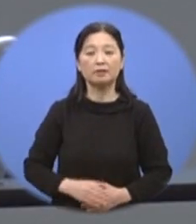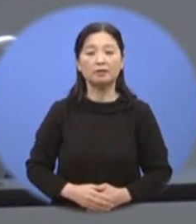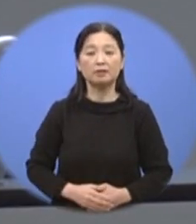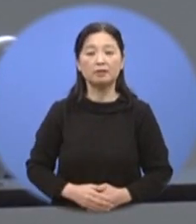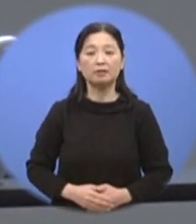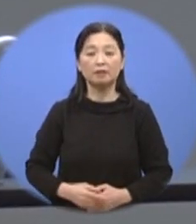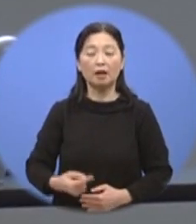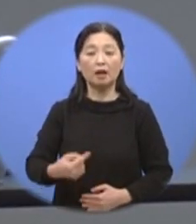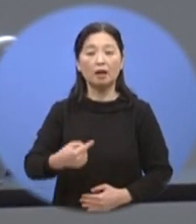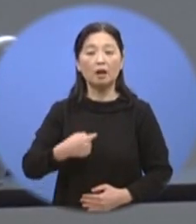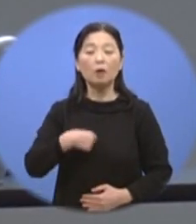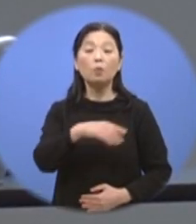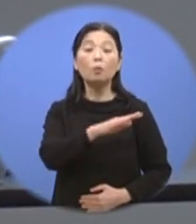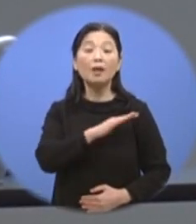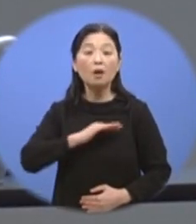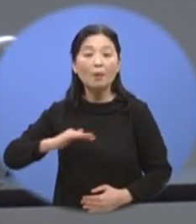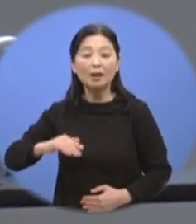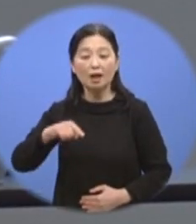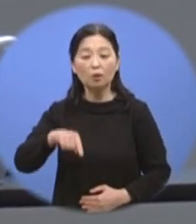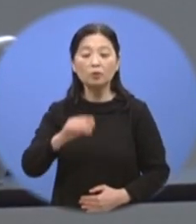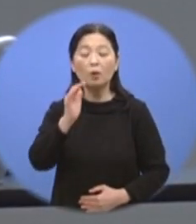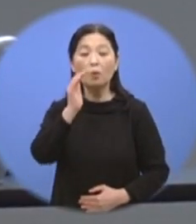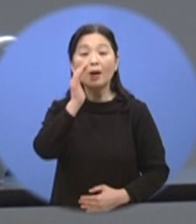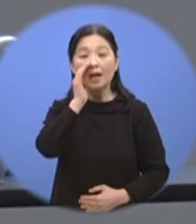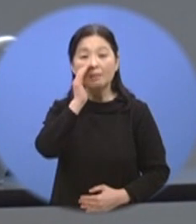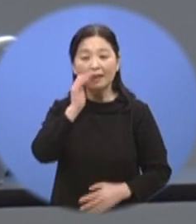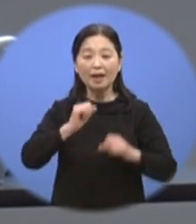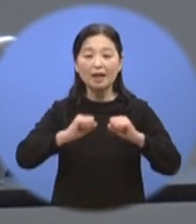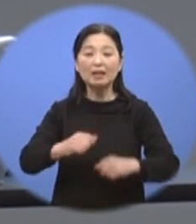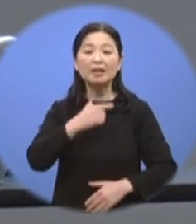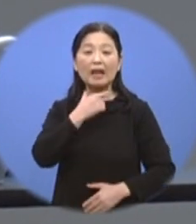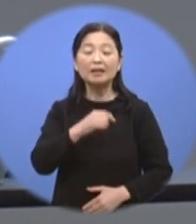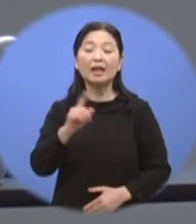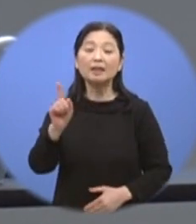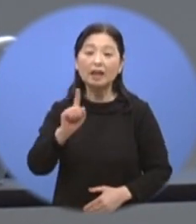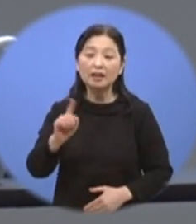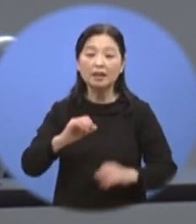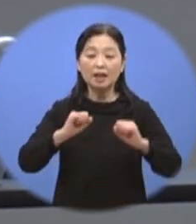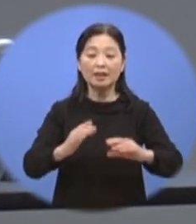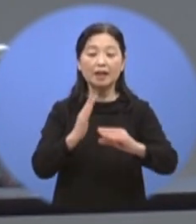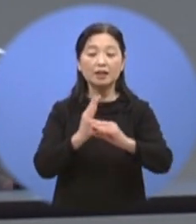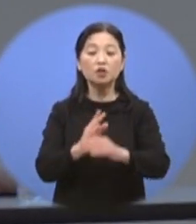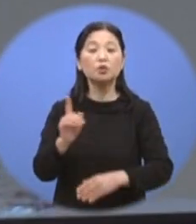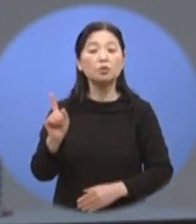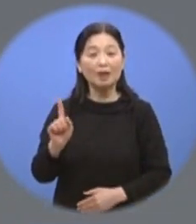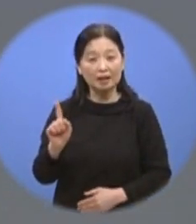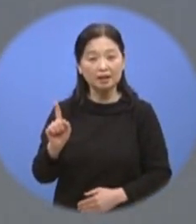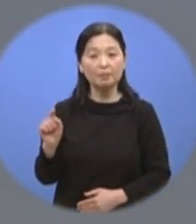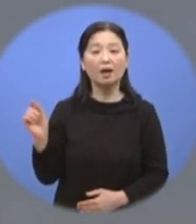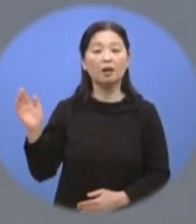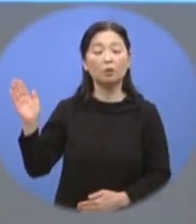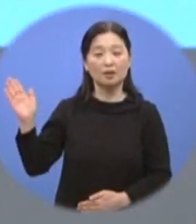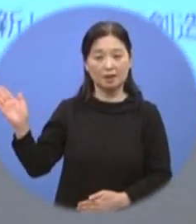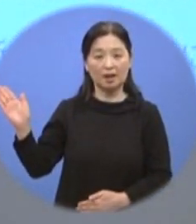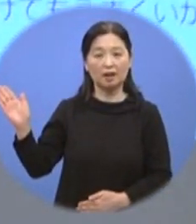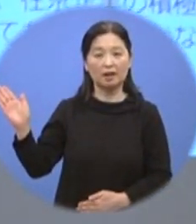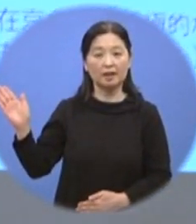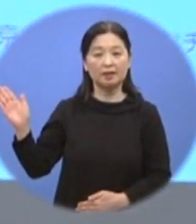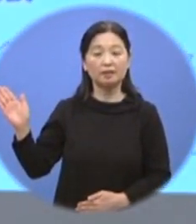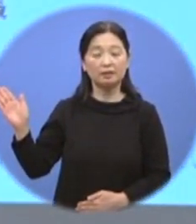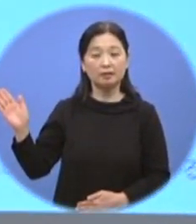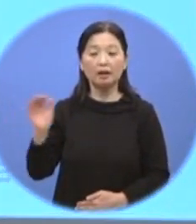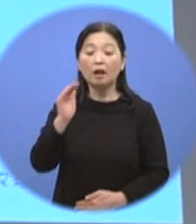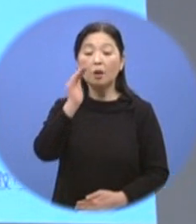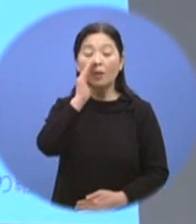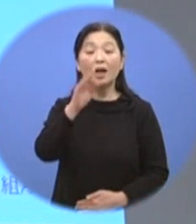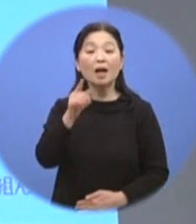我々がこの和歌山の地でやりたいことですねやっていることこちらに記載させていただいてます。和